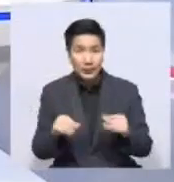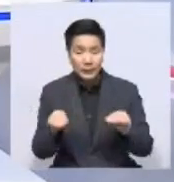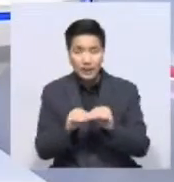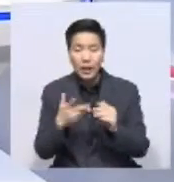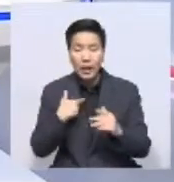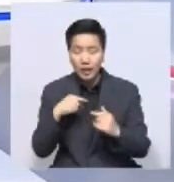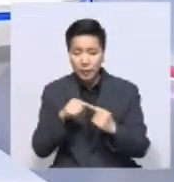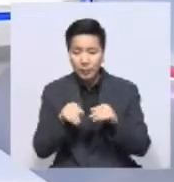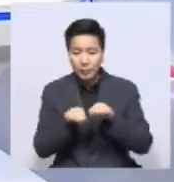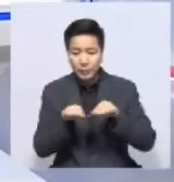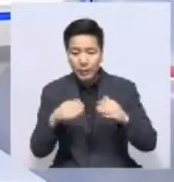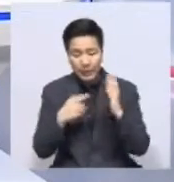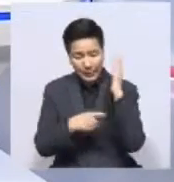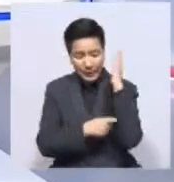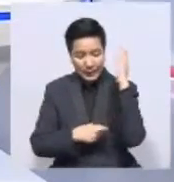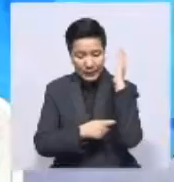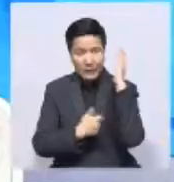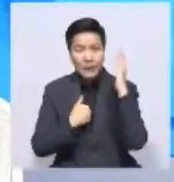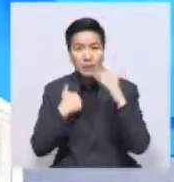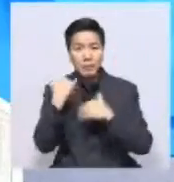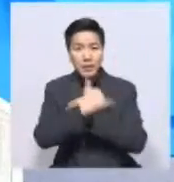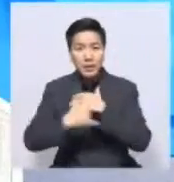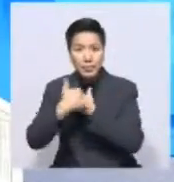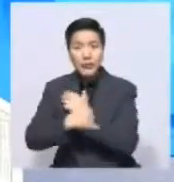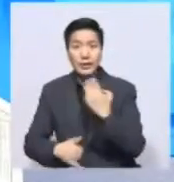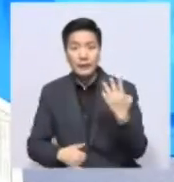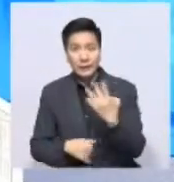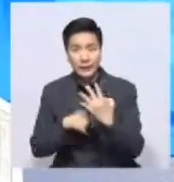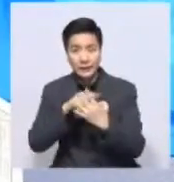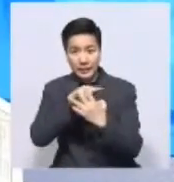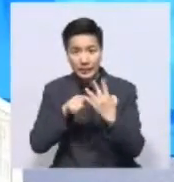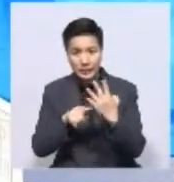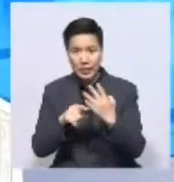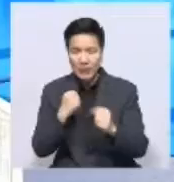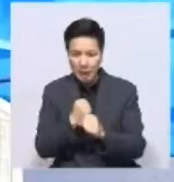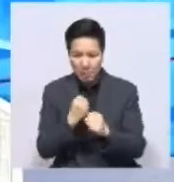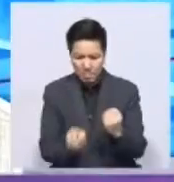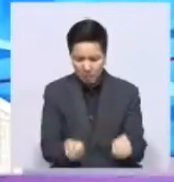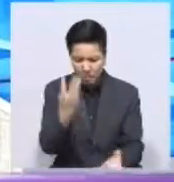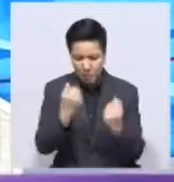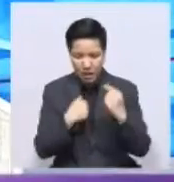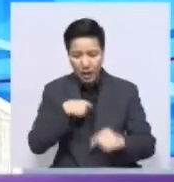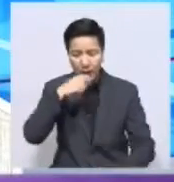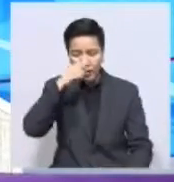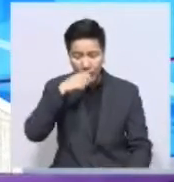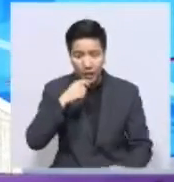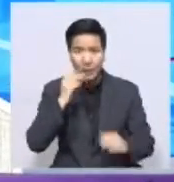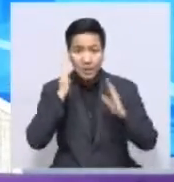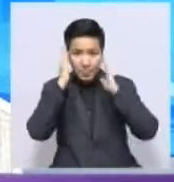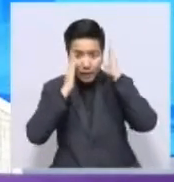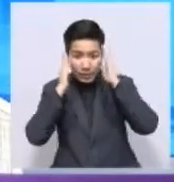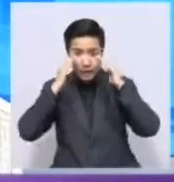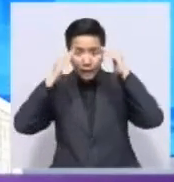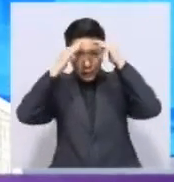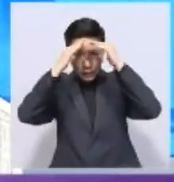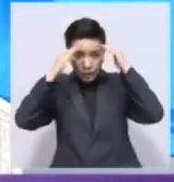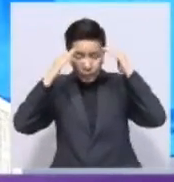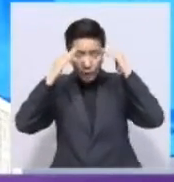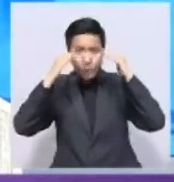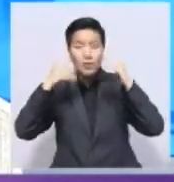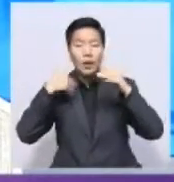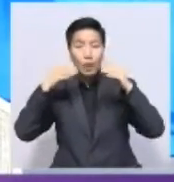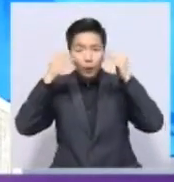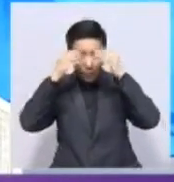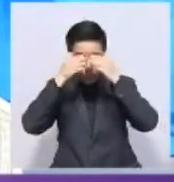ส่วนการสร้างเสถียรภาพราคายางพารา4ประเทศผู้ผลิตยางพาราใหญ่ของโลกไทยมาเลเซียอินโดนีเซียและเวียดนามได้ร่วมหารือ